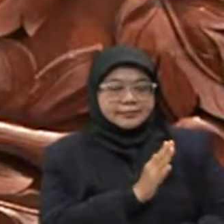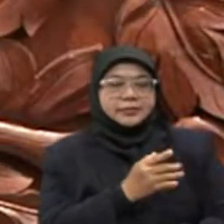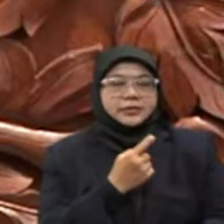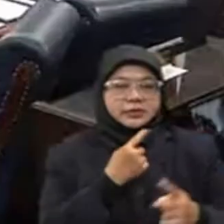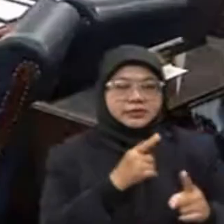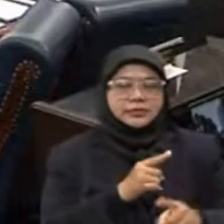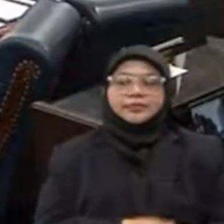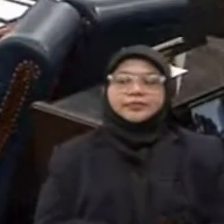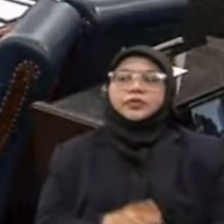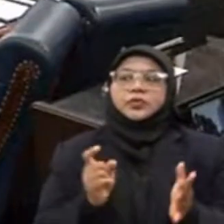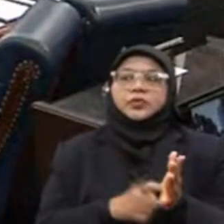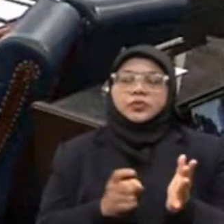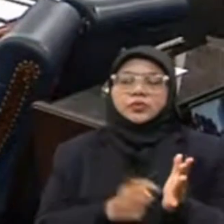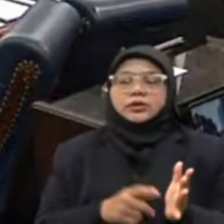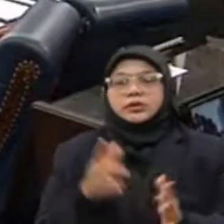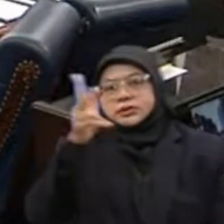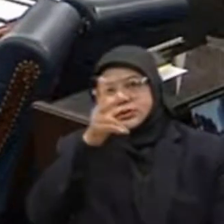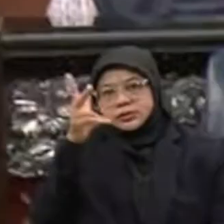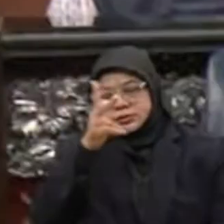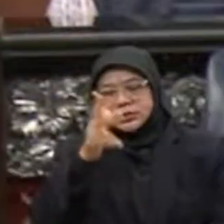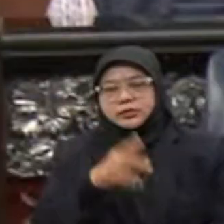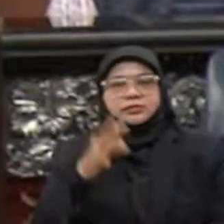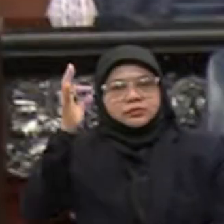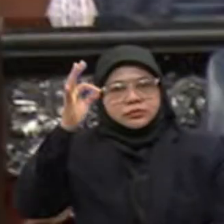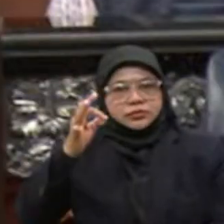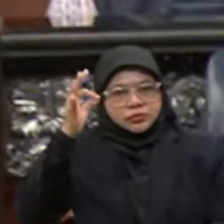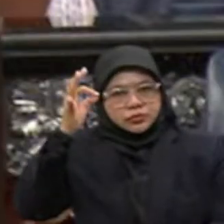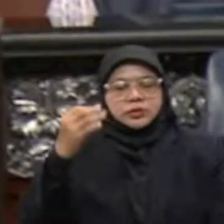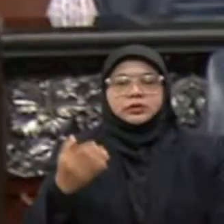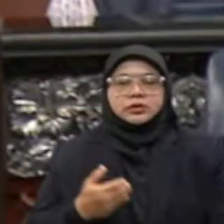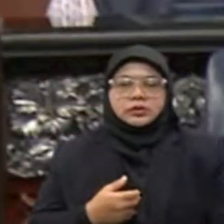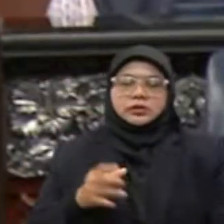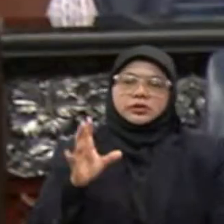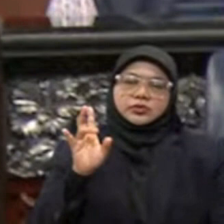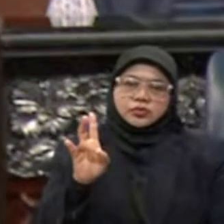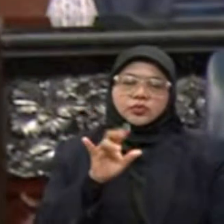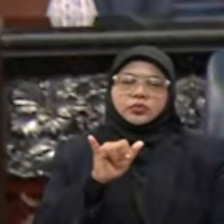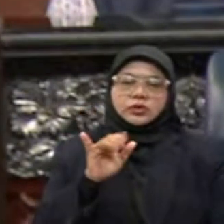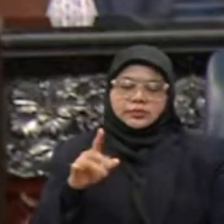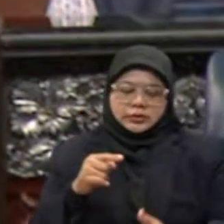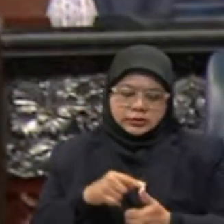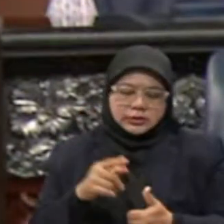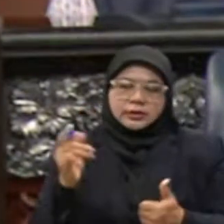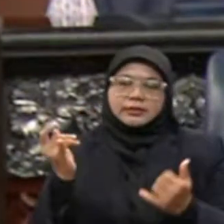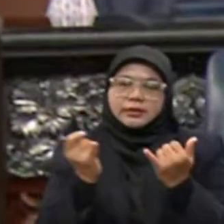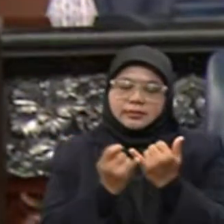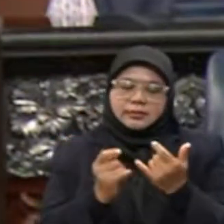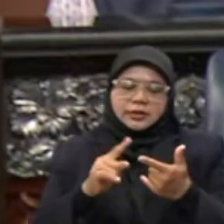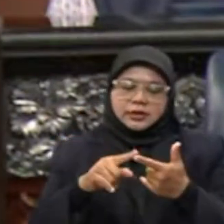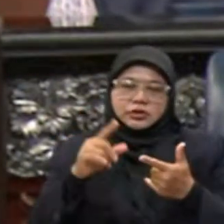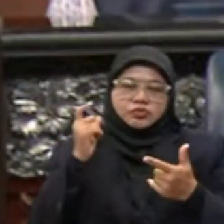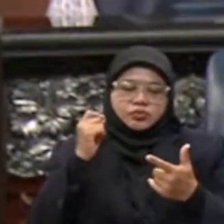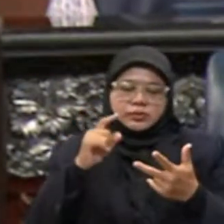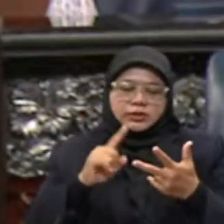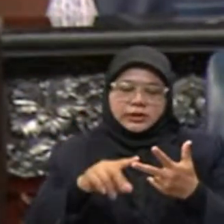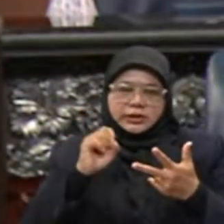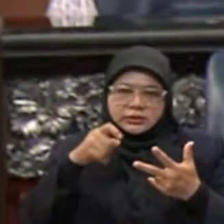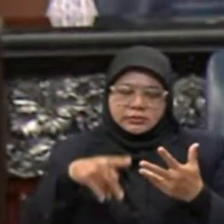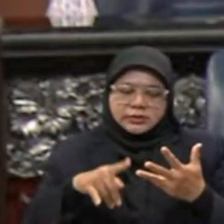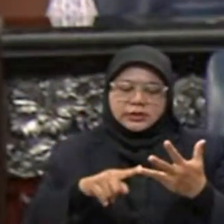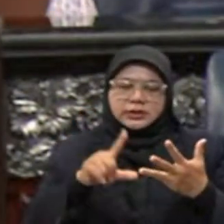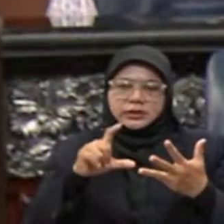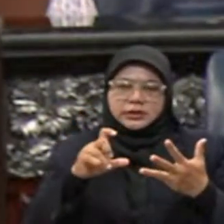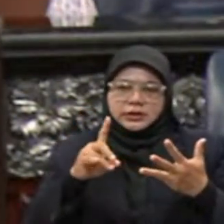hutang kerajaan persekutuan telah dibangkitkan oleh tujuh Aliya Sungai Tani